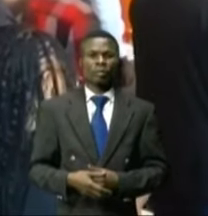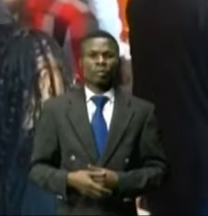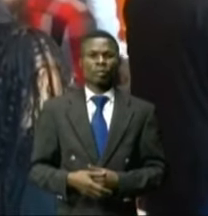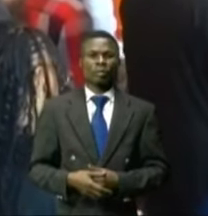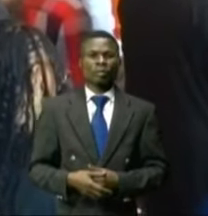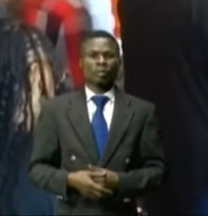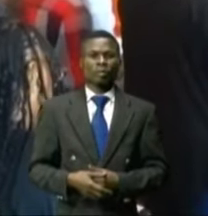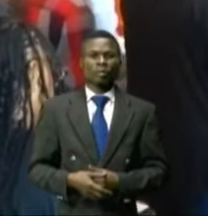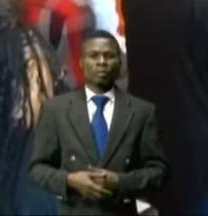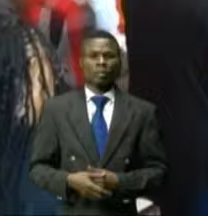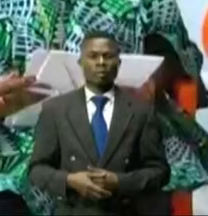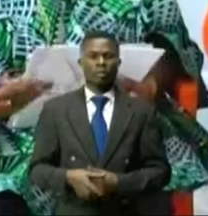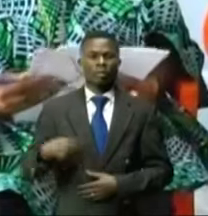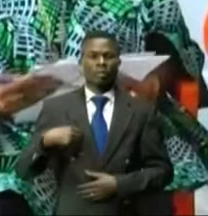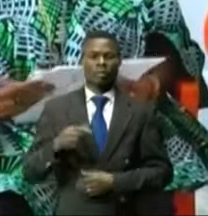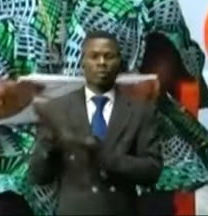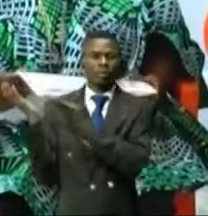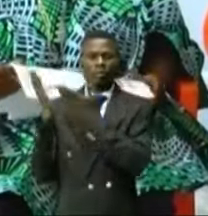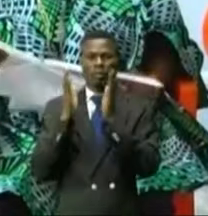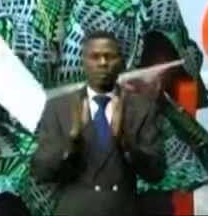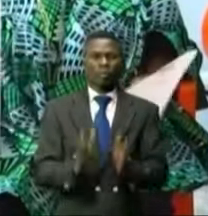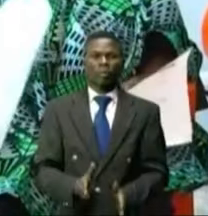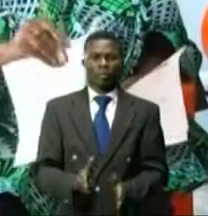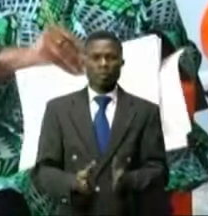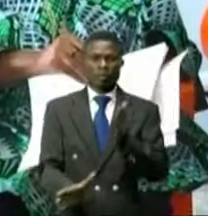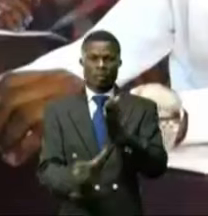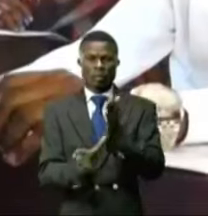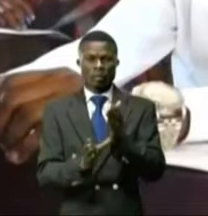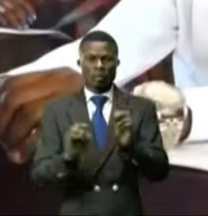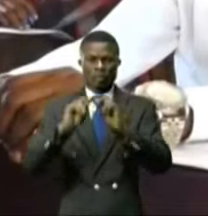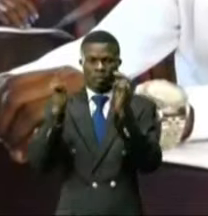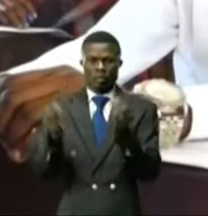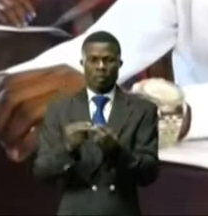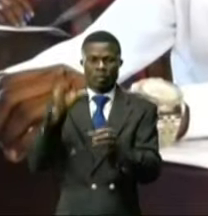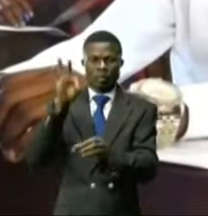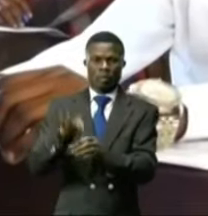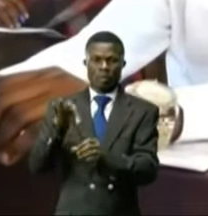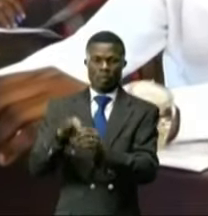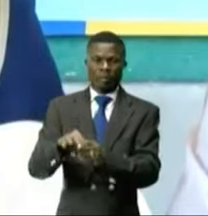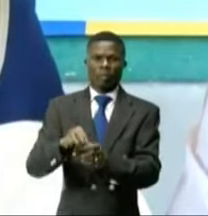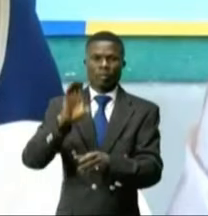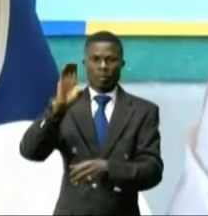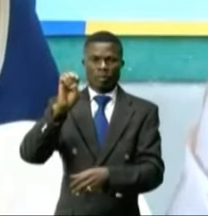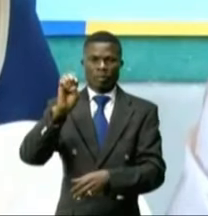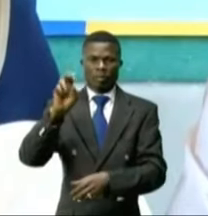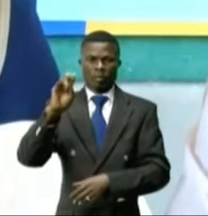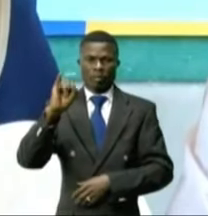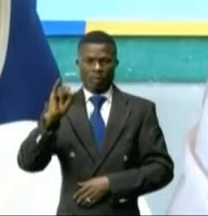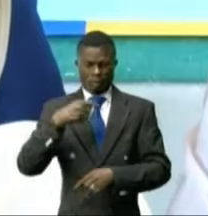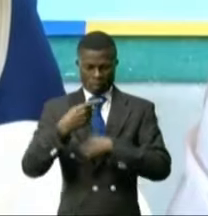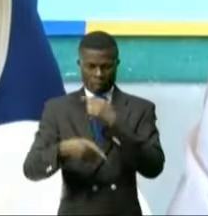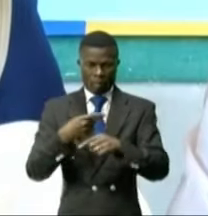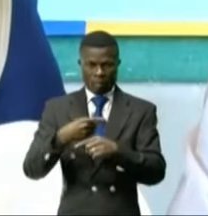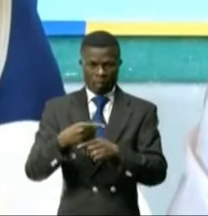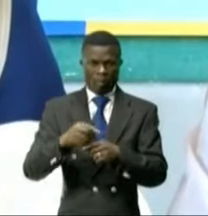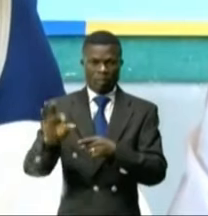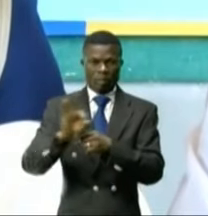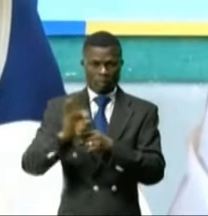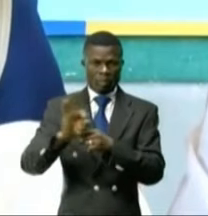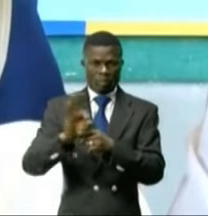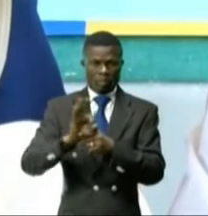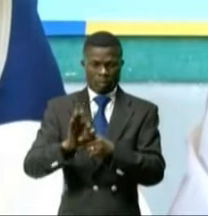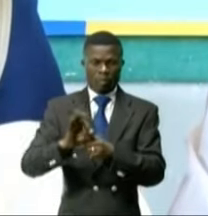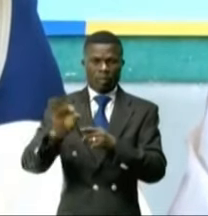Congo central, le rapporteur adjoint de la Commission électorale nationale indépendante, Paul Moïndo Moulemberi, a lancé la cascade de formation